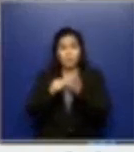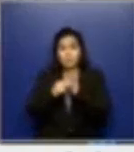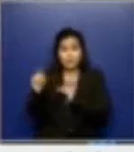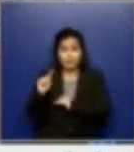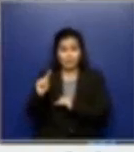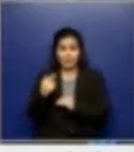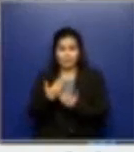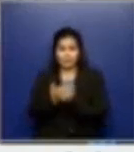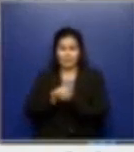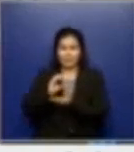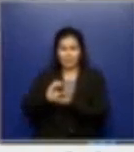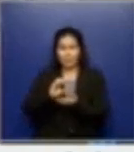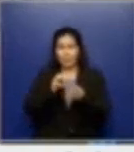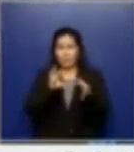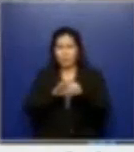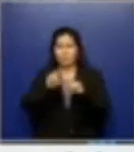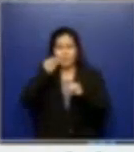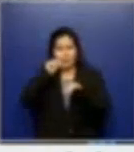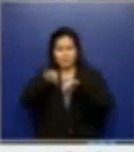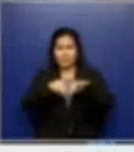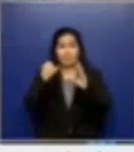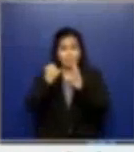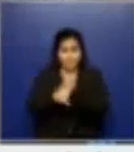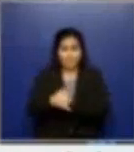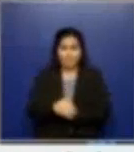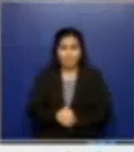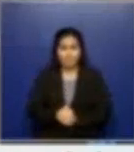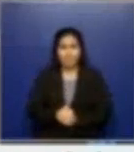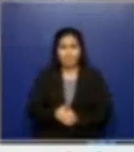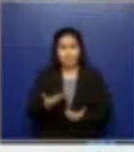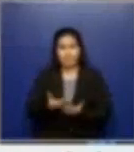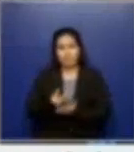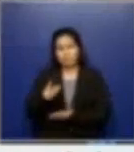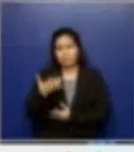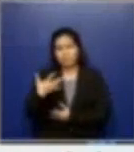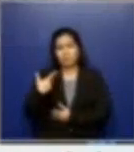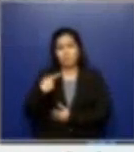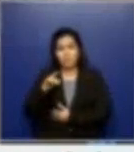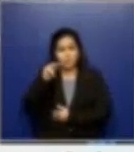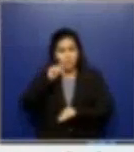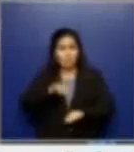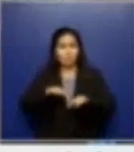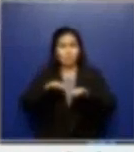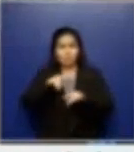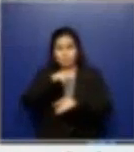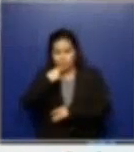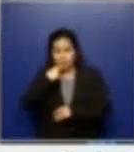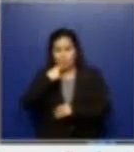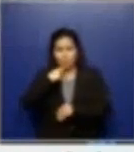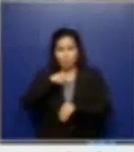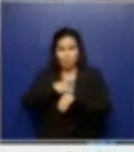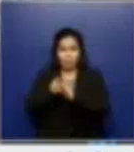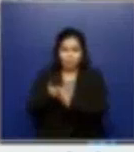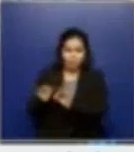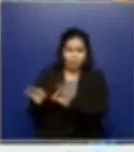งทุนเรื่องน้ำผิดท่านไปทำแบบเบี้ยหัวแตกท่วมแรงมาเร็วกว่ากำหนด